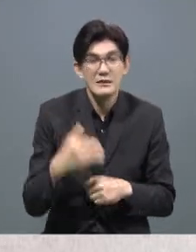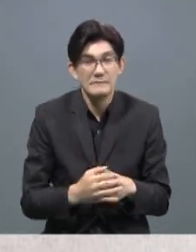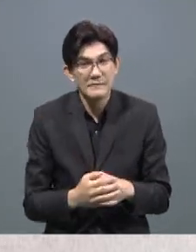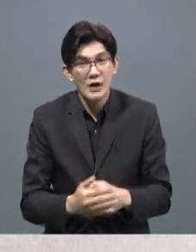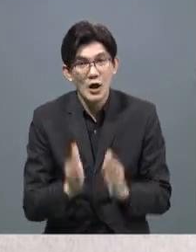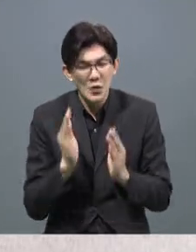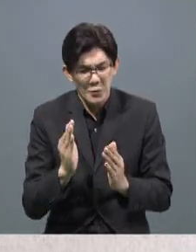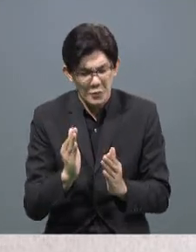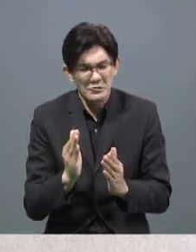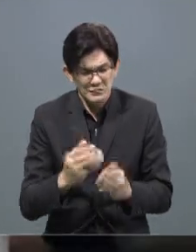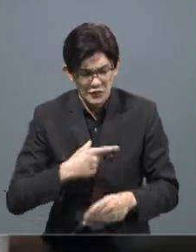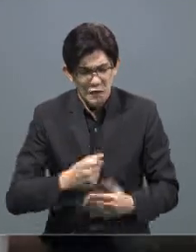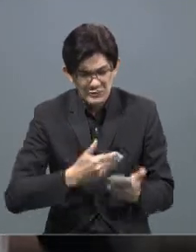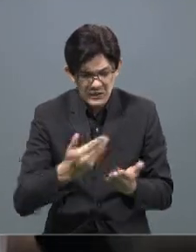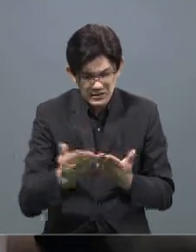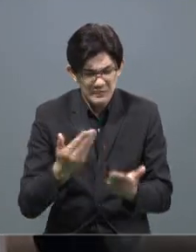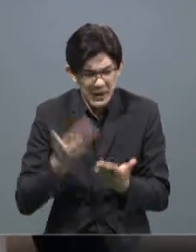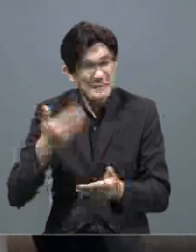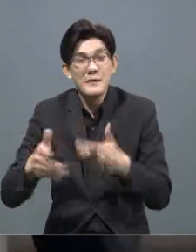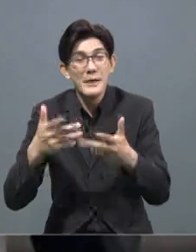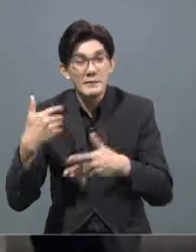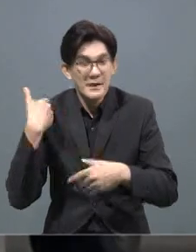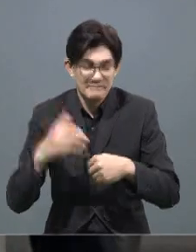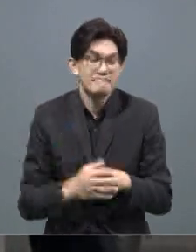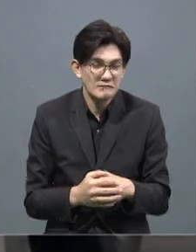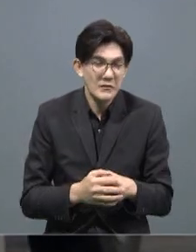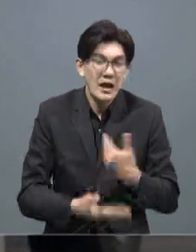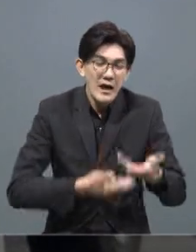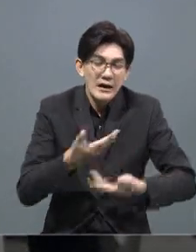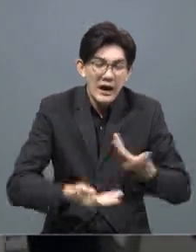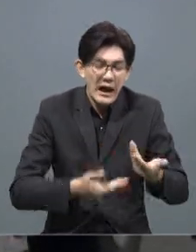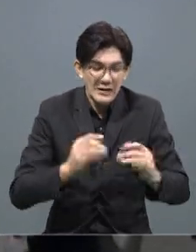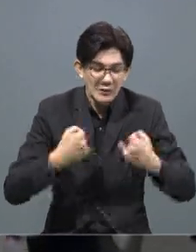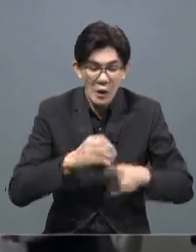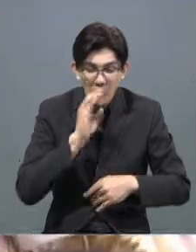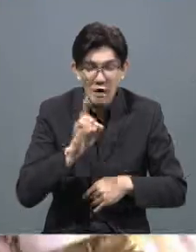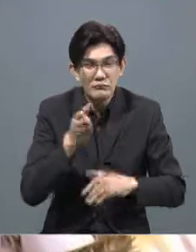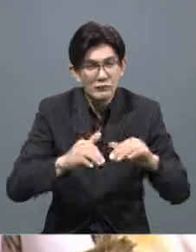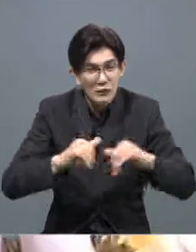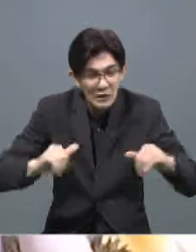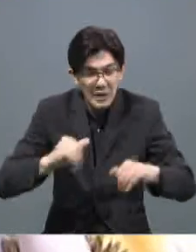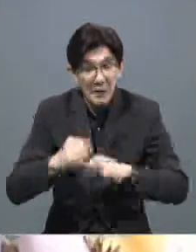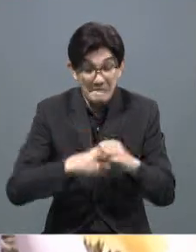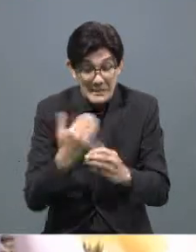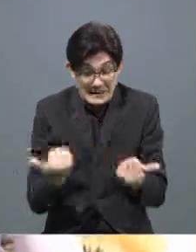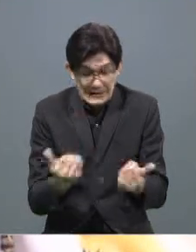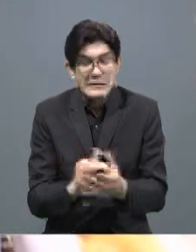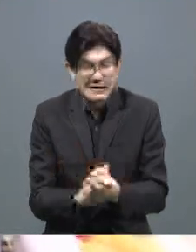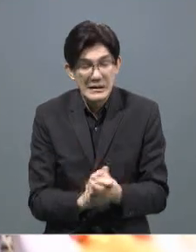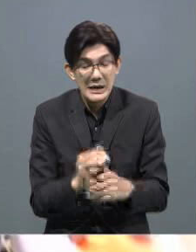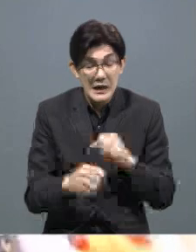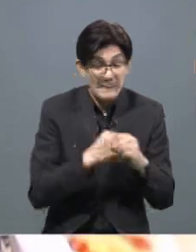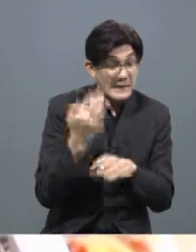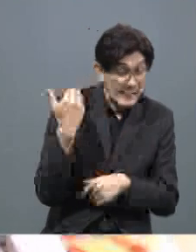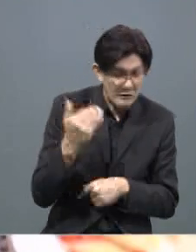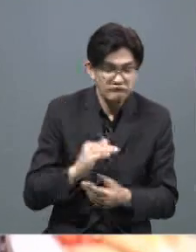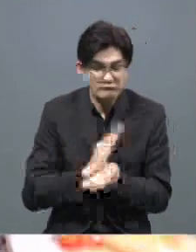คงเดินทางมาหาซื้อกันเป็นจำนวนมากทางพ่อค้าแม่ขายในตลาดอัราเนี่ยบอกว่าทุเรียนราคาปีนี้เนี่ยเ่อกับปีที่แล้ว